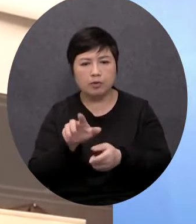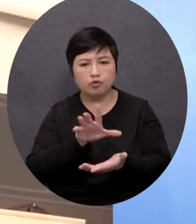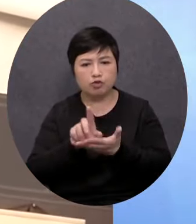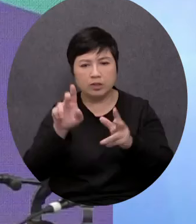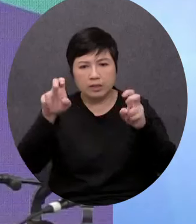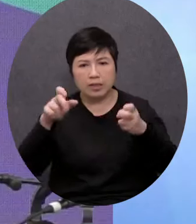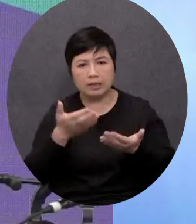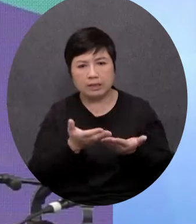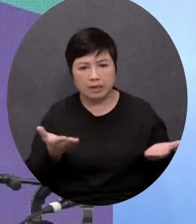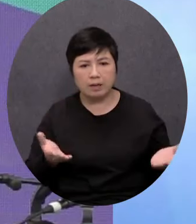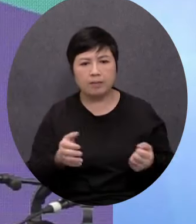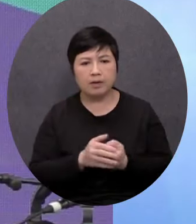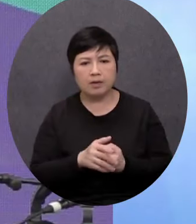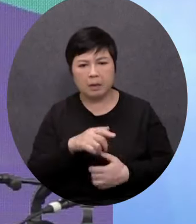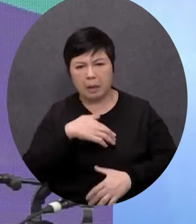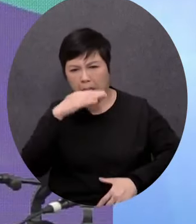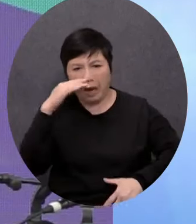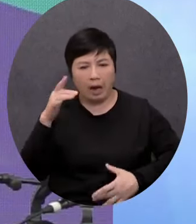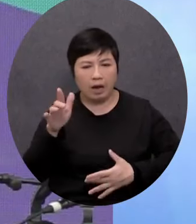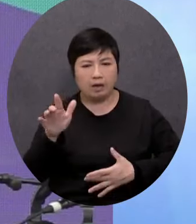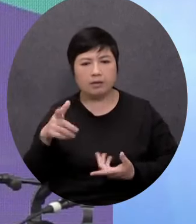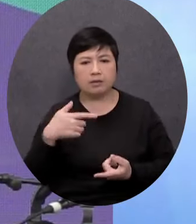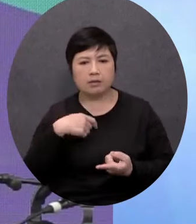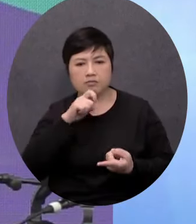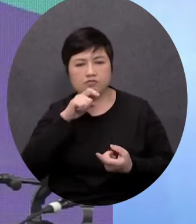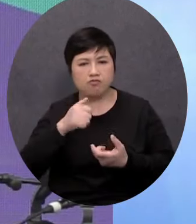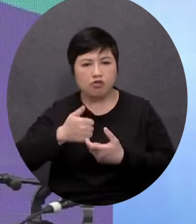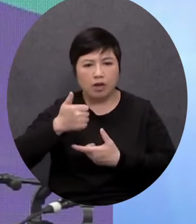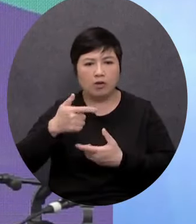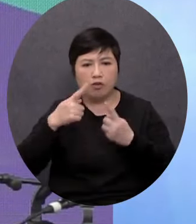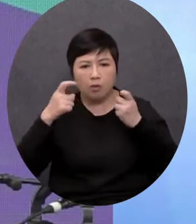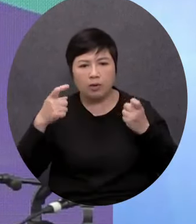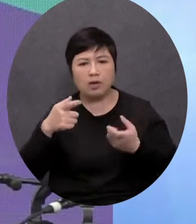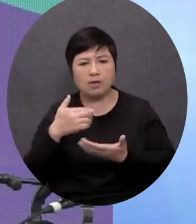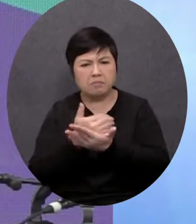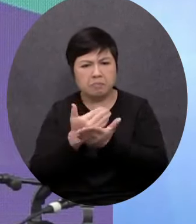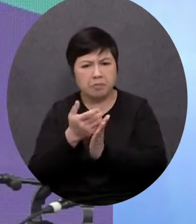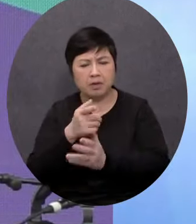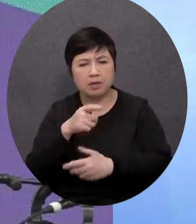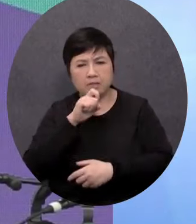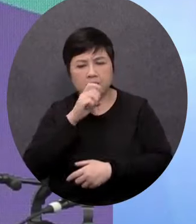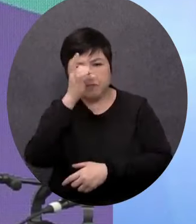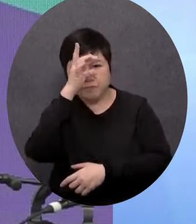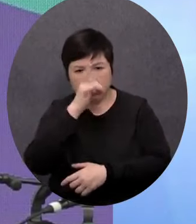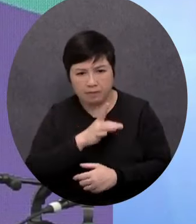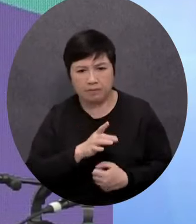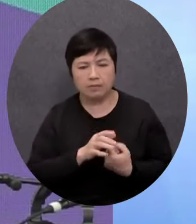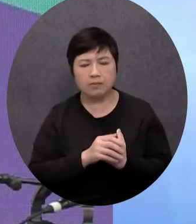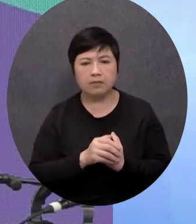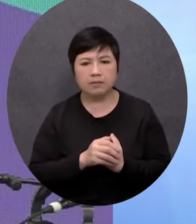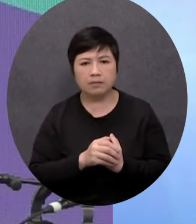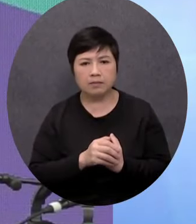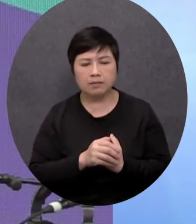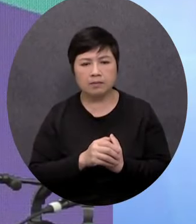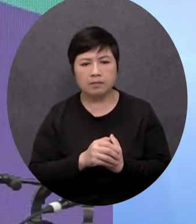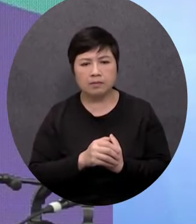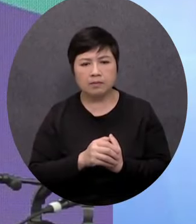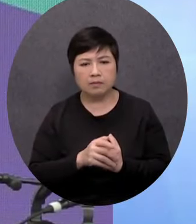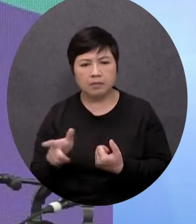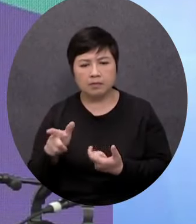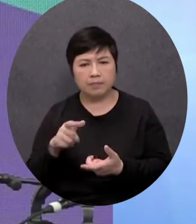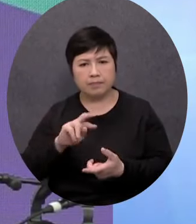等。 李小龙、成龙、李连杰、洪金宝、甄子丹，这么多位武打的明星